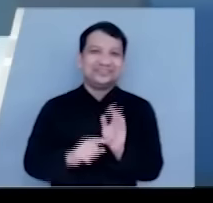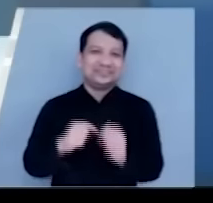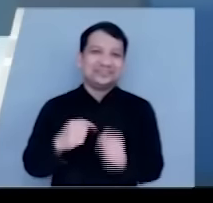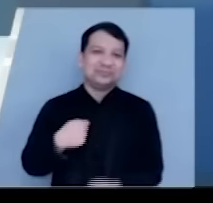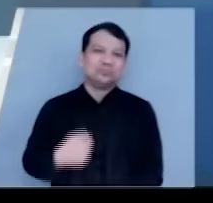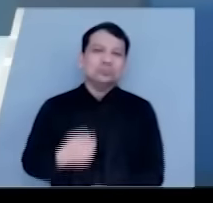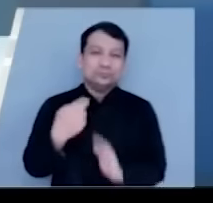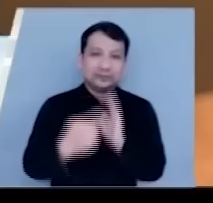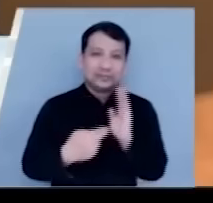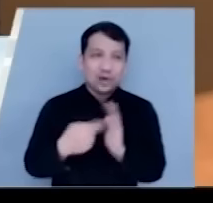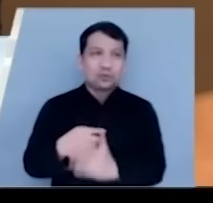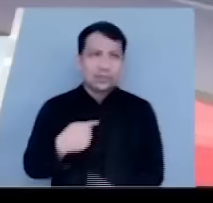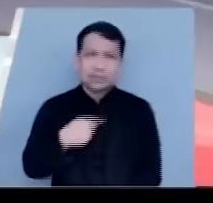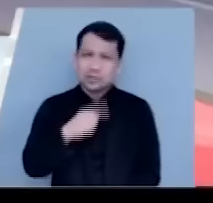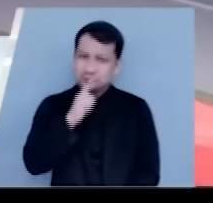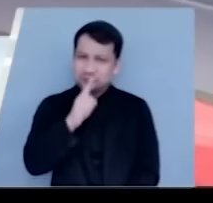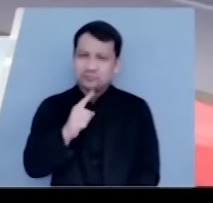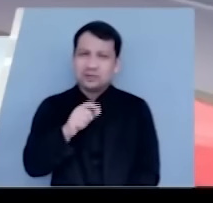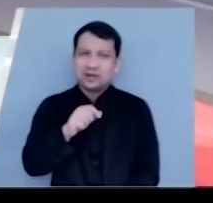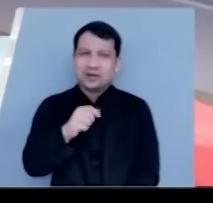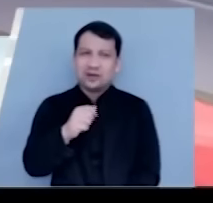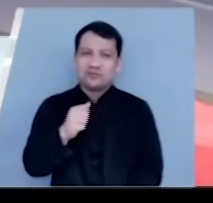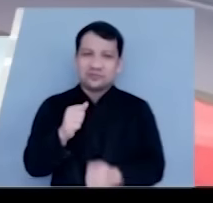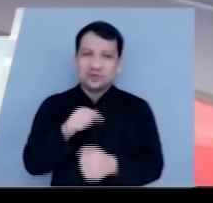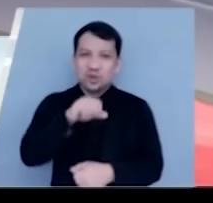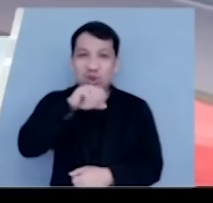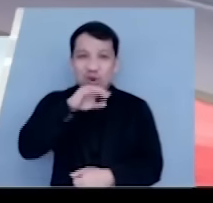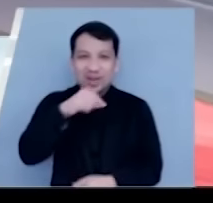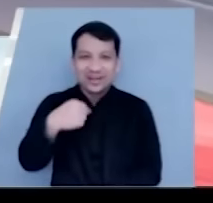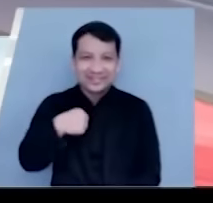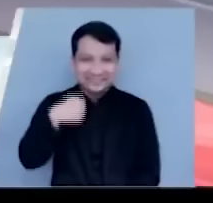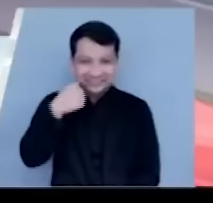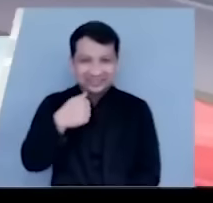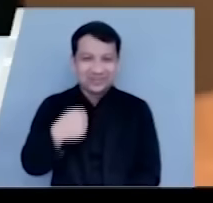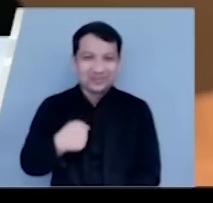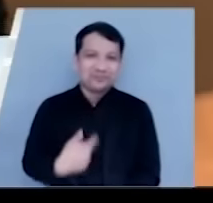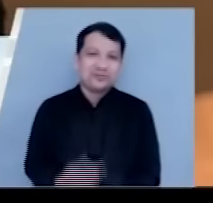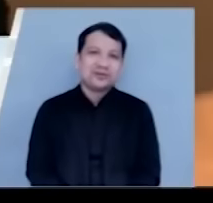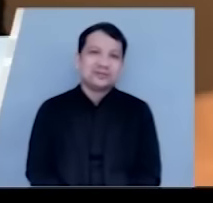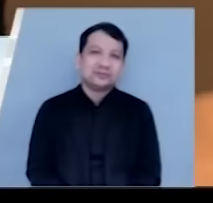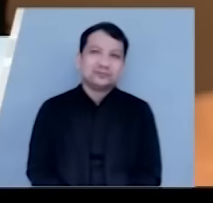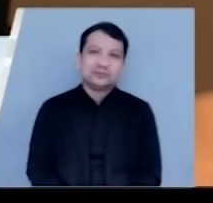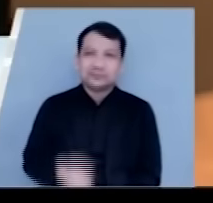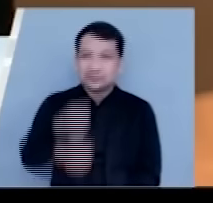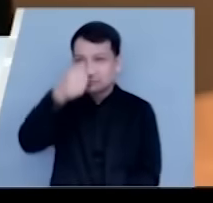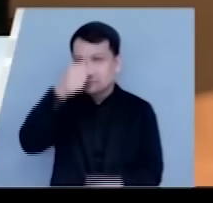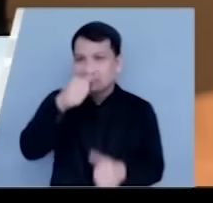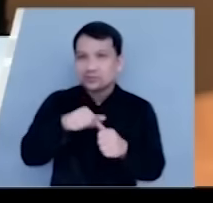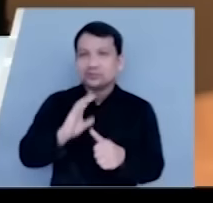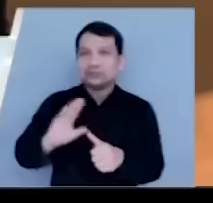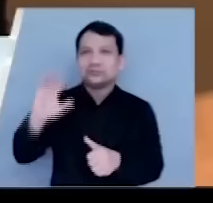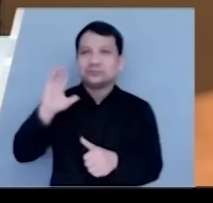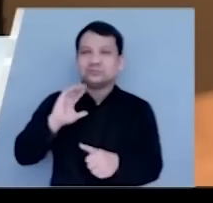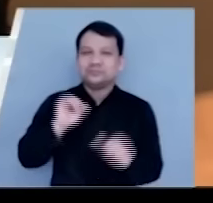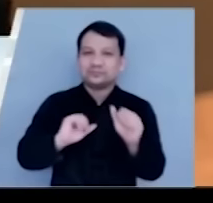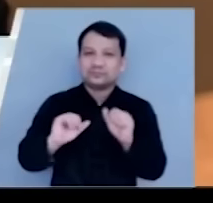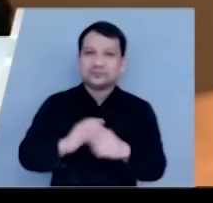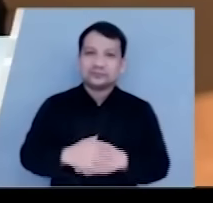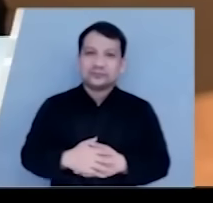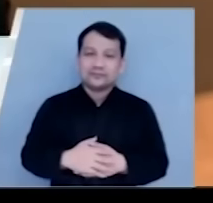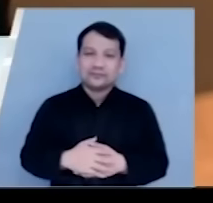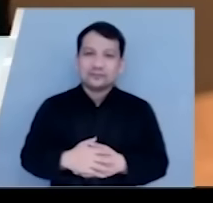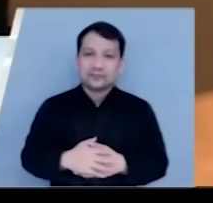girl. Then, ayun, actually po, sa sobrang naalala ko po siya sa mga eksena, may eksena po ako with